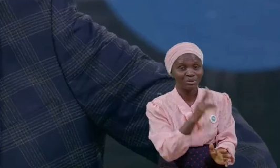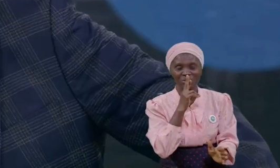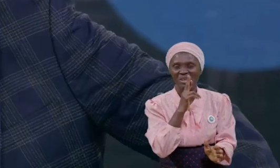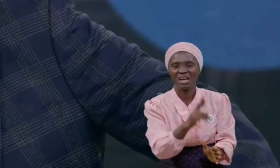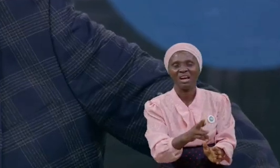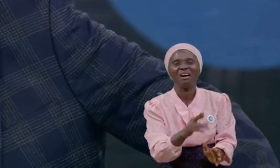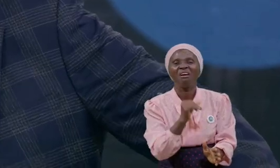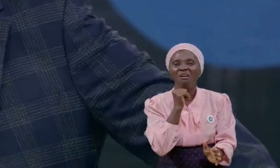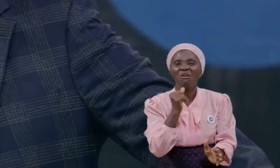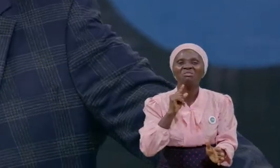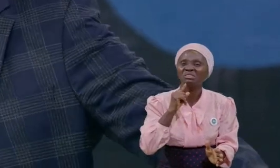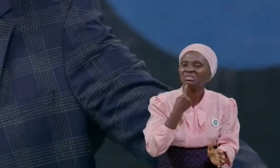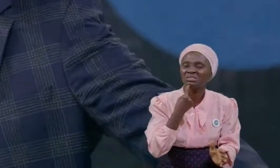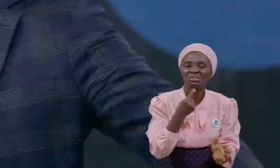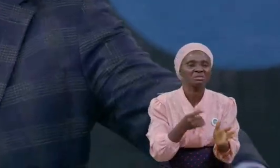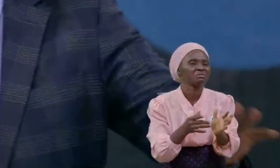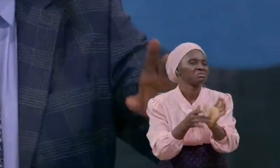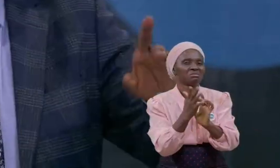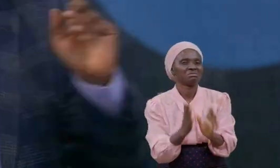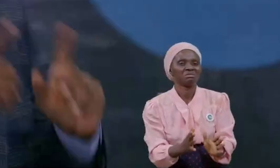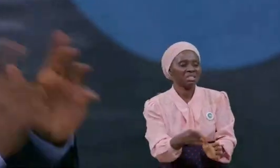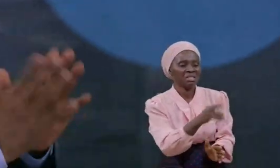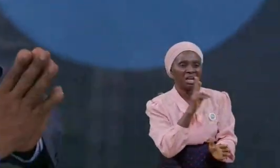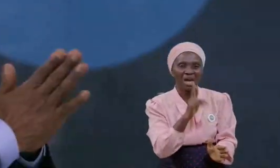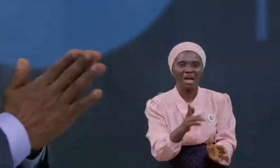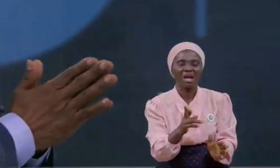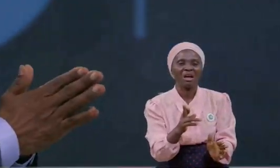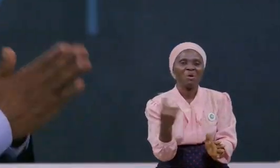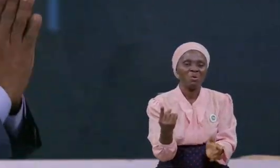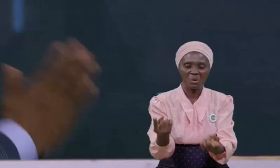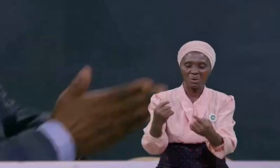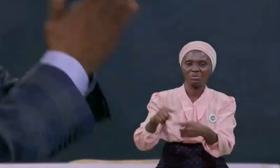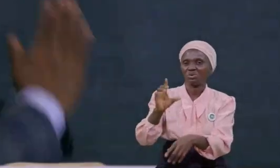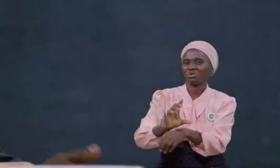C'est des chauffeurs de banc. Mais